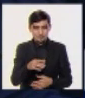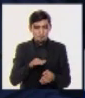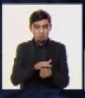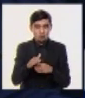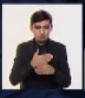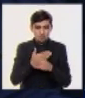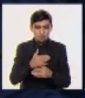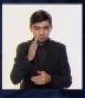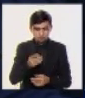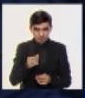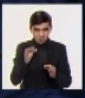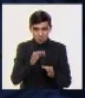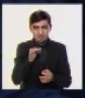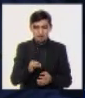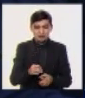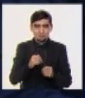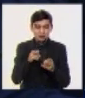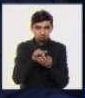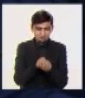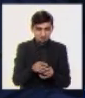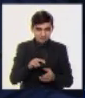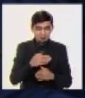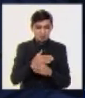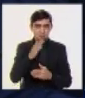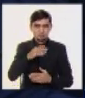полное материальное содействие, организация похорон,